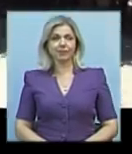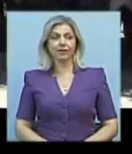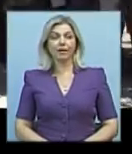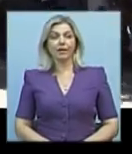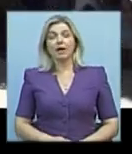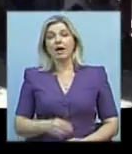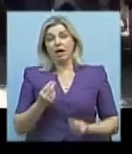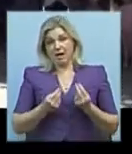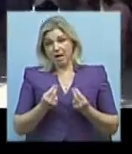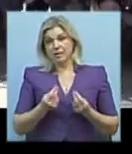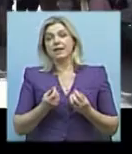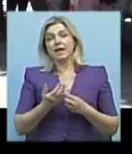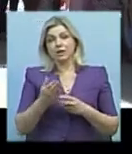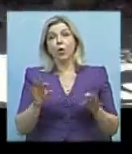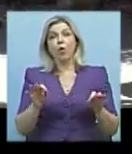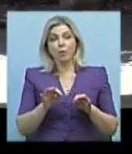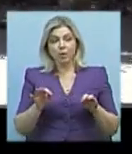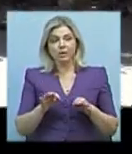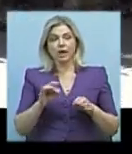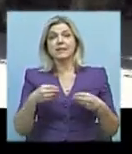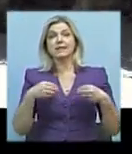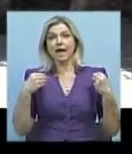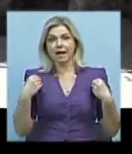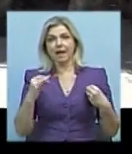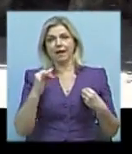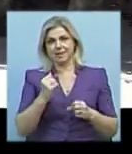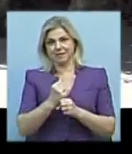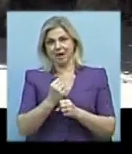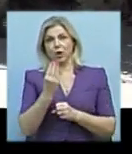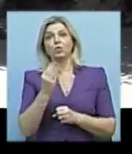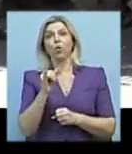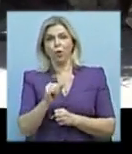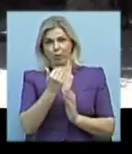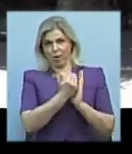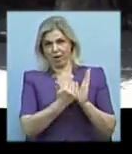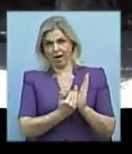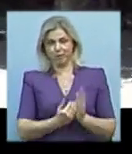Відігравши декілька композицій, музиканти зняли кітелі і влаштували шоу-програму.